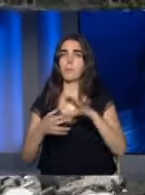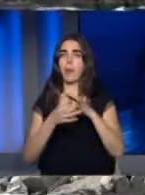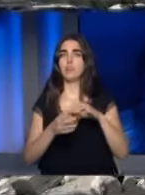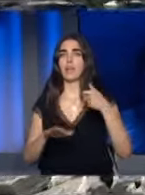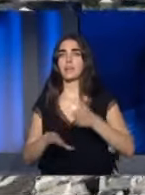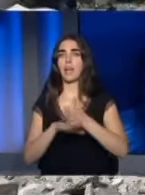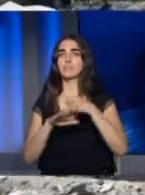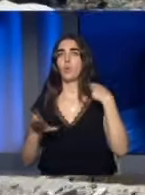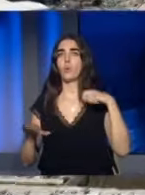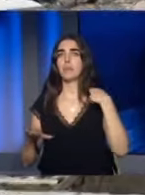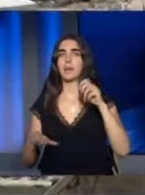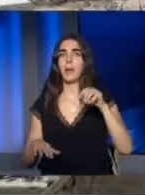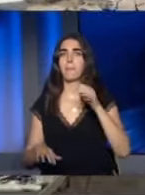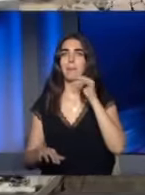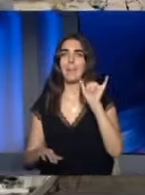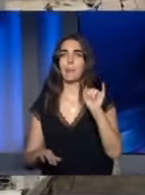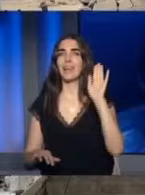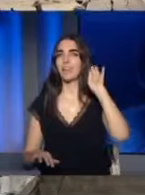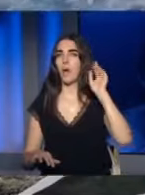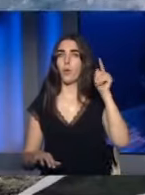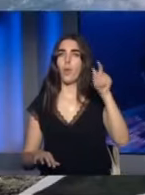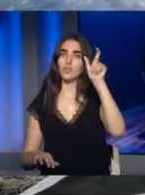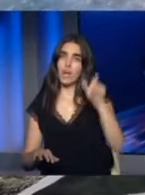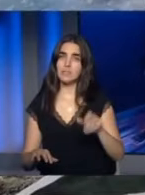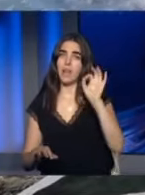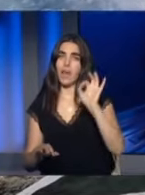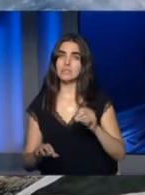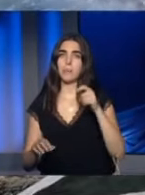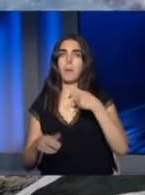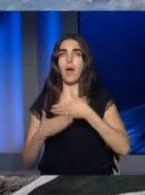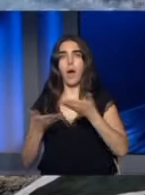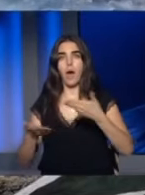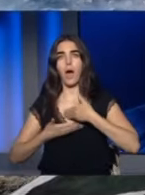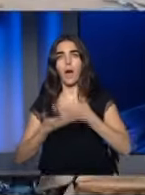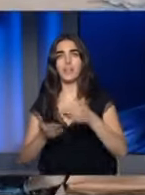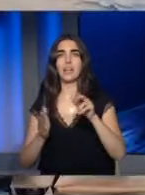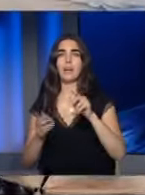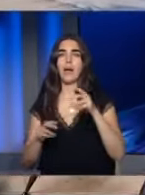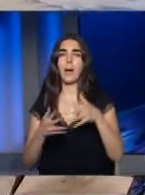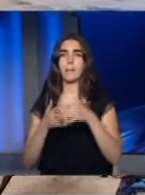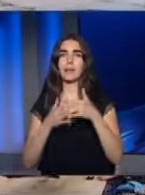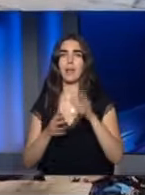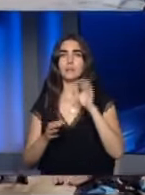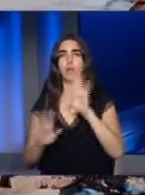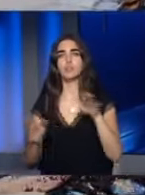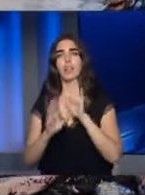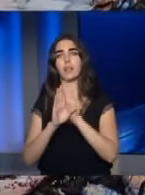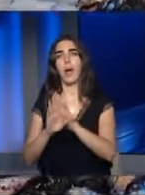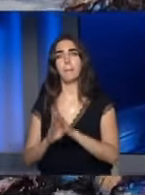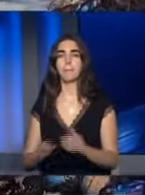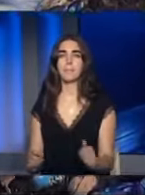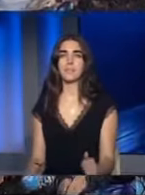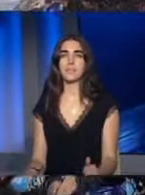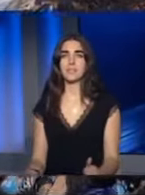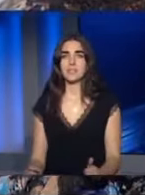تفويت الفرصه وعلى رئيس الوزراء بنيامين نتنياهو ان يقف وراء عرض الرئيس الامريكي جو